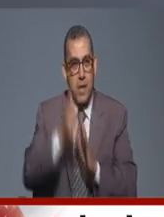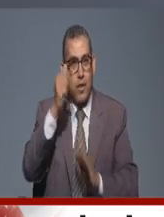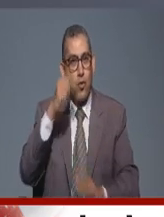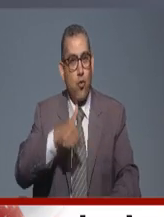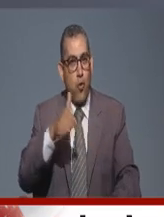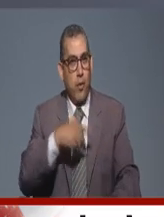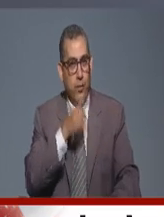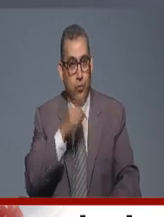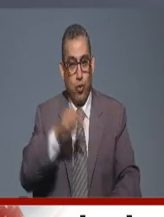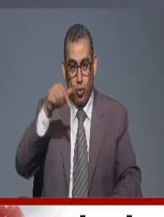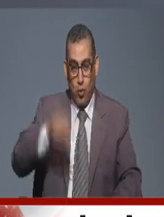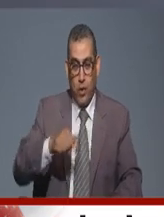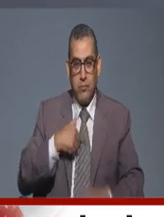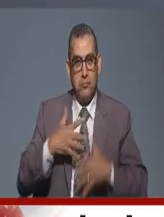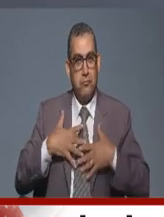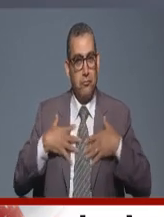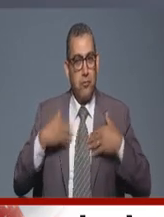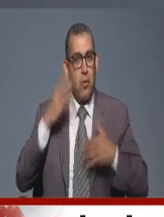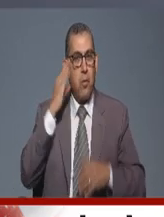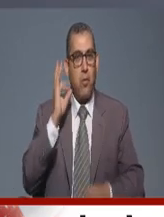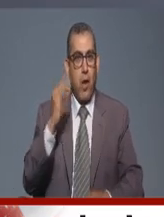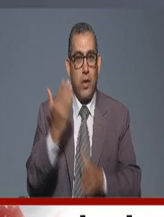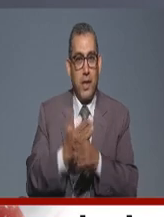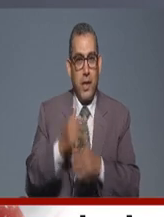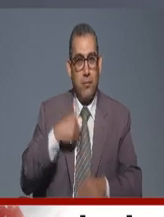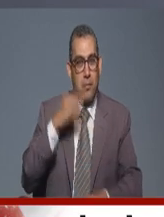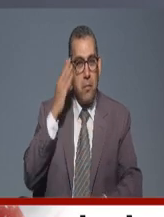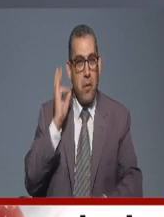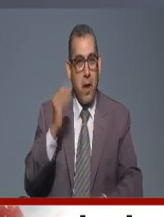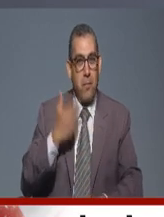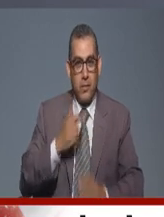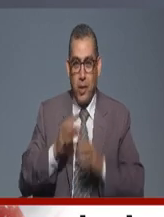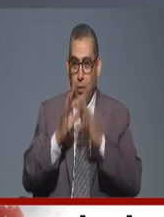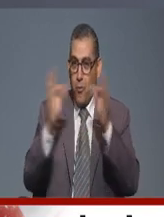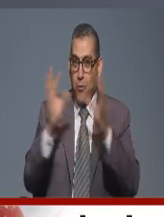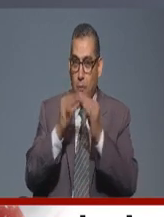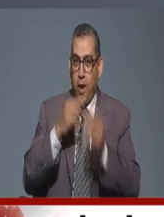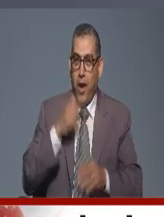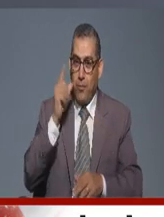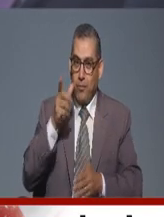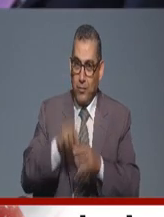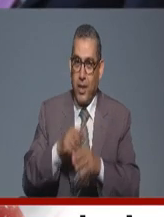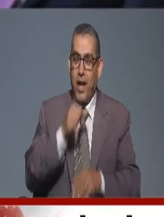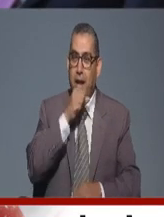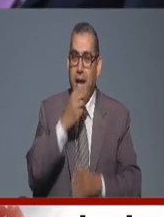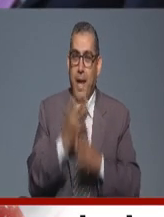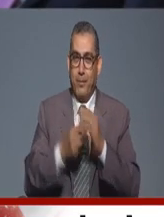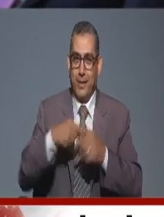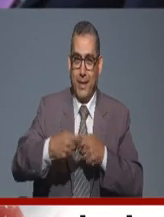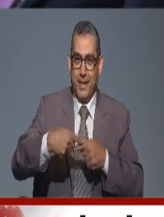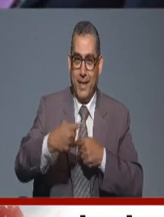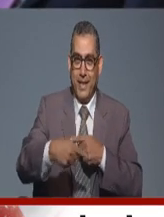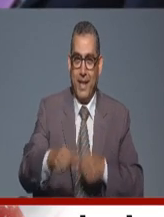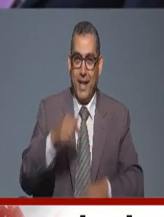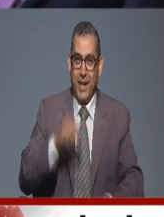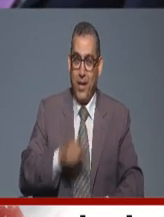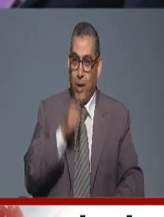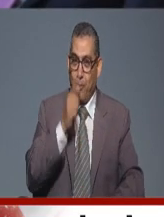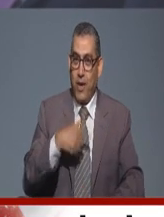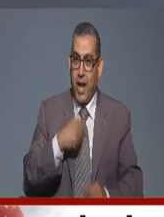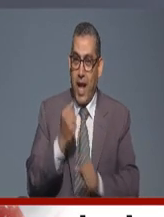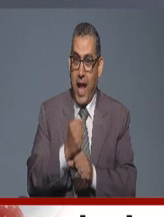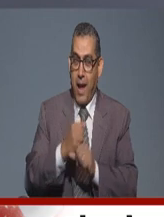ودلوقتي سعيده ومبسوطه مزقططه جدا ان انا بحكي ايضا لاحفادي اعتذر عن